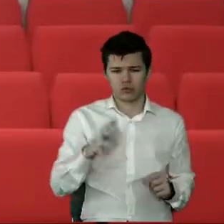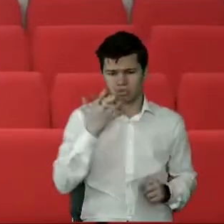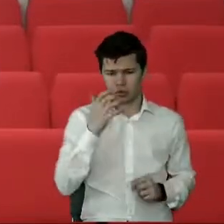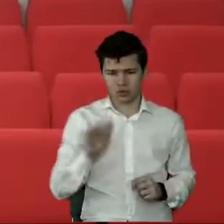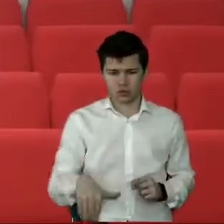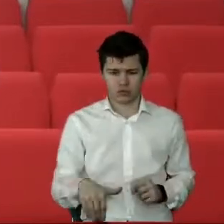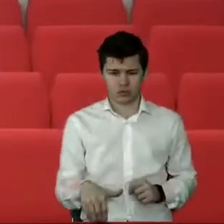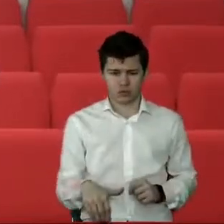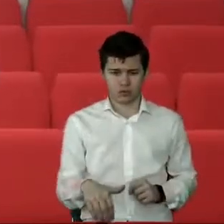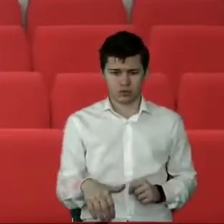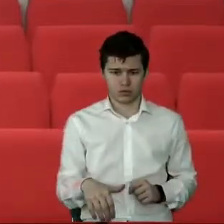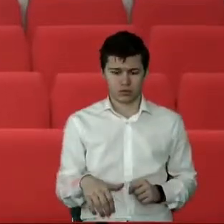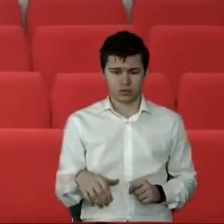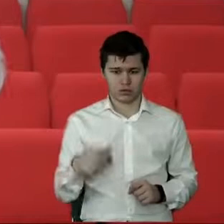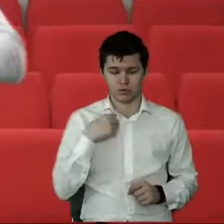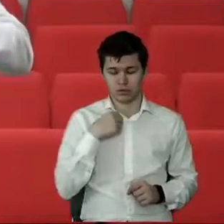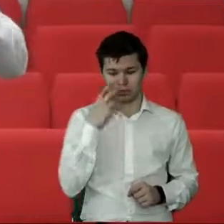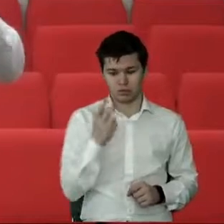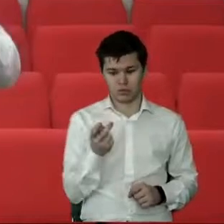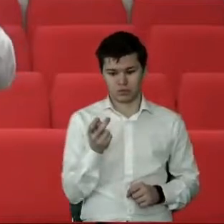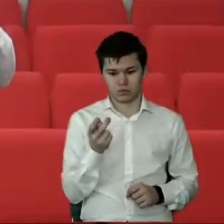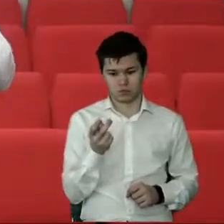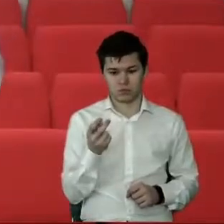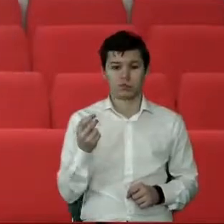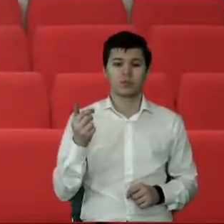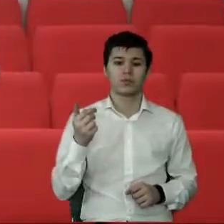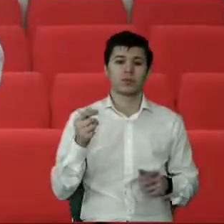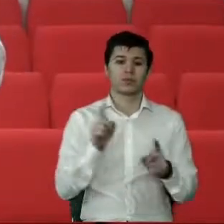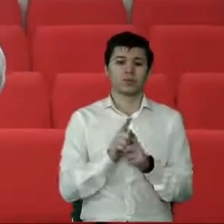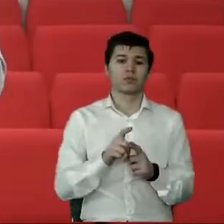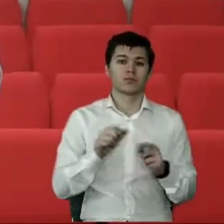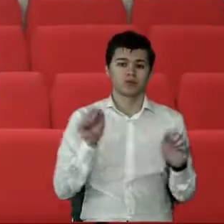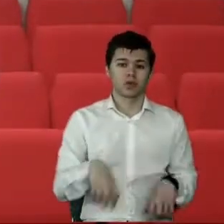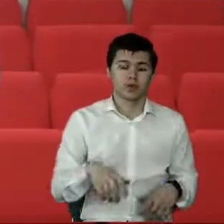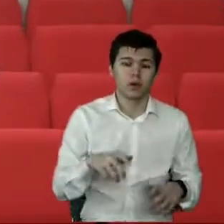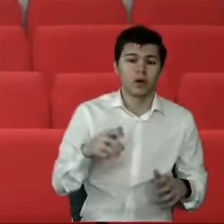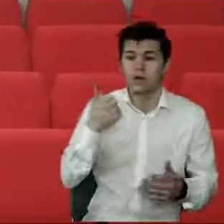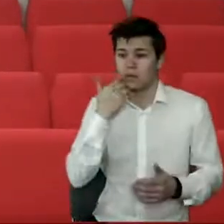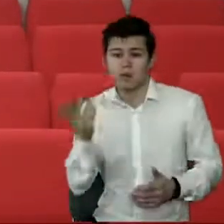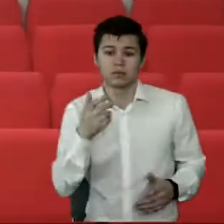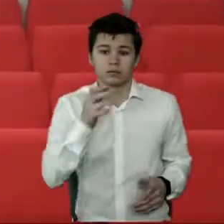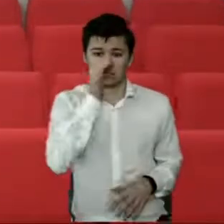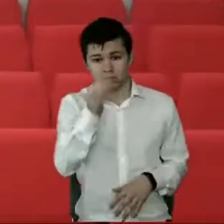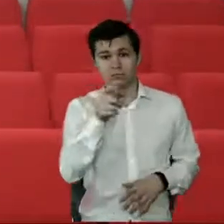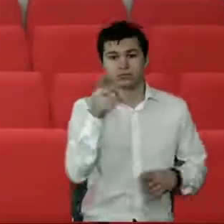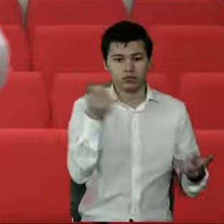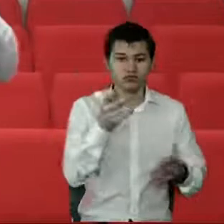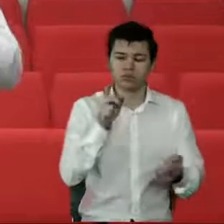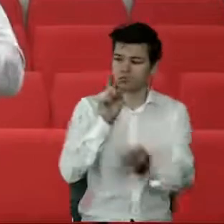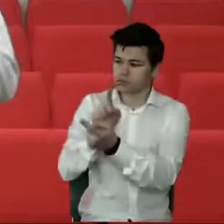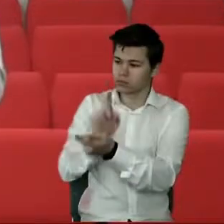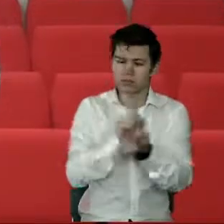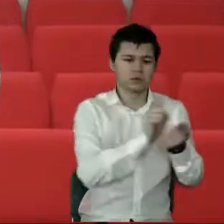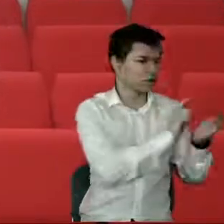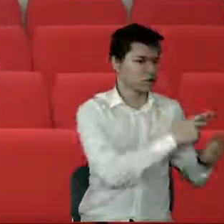другие цифры, другое количество. И когда тебе говорят, что ты должен повлиять на 300 человек, у тебя могут опуститься руки. Но когда тебе говорят, что ты можешь повлиять